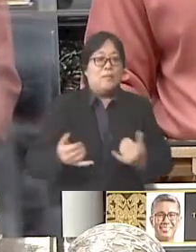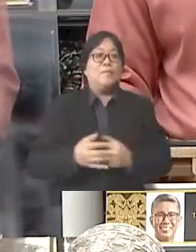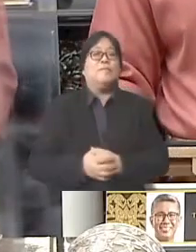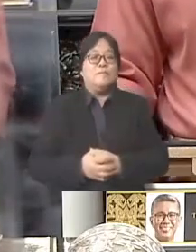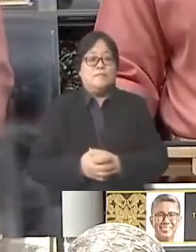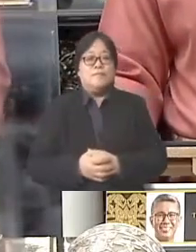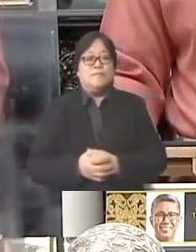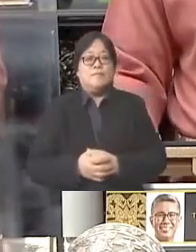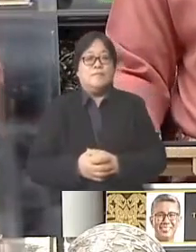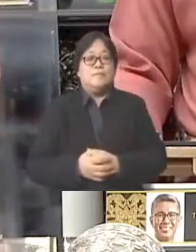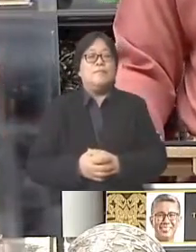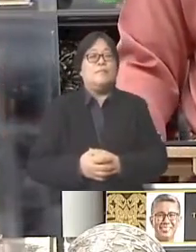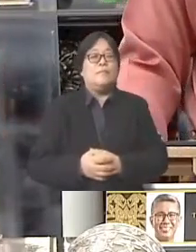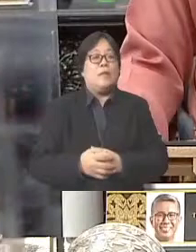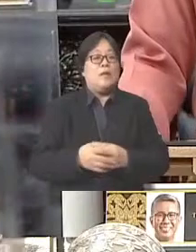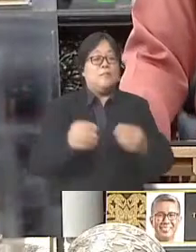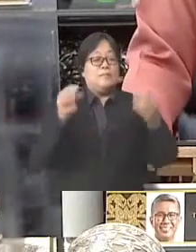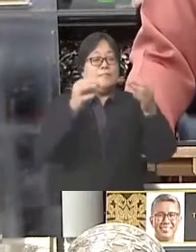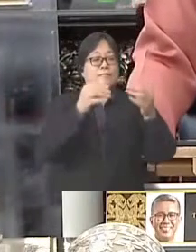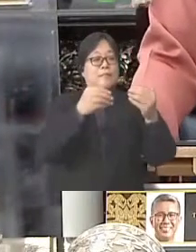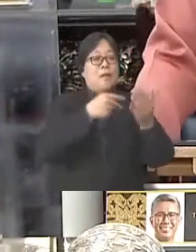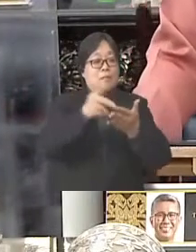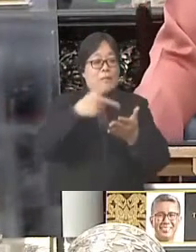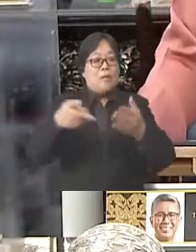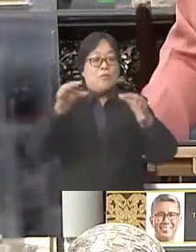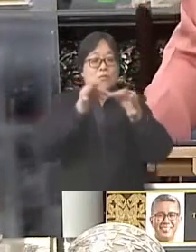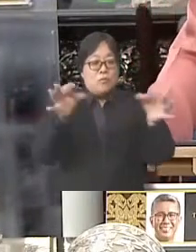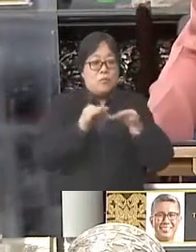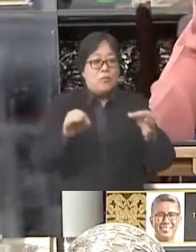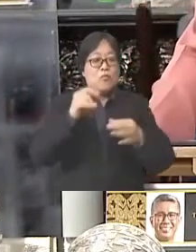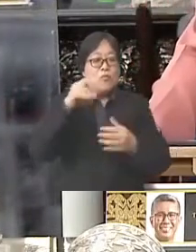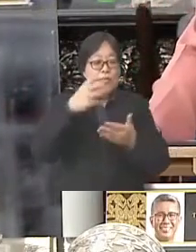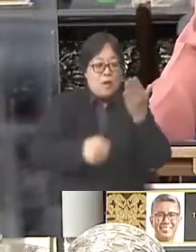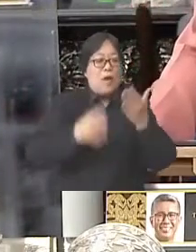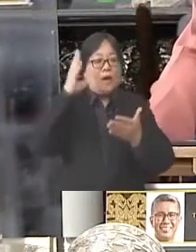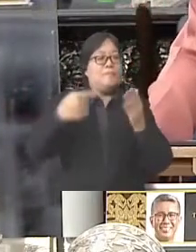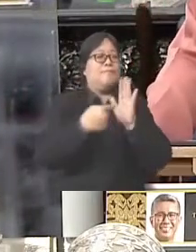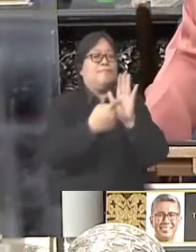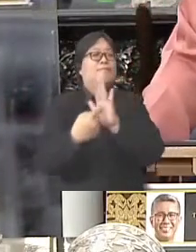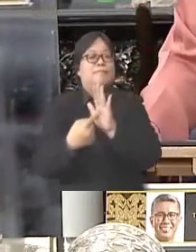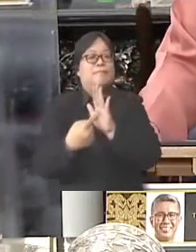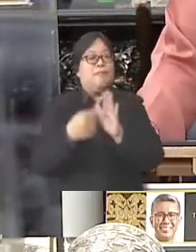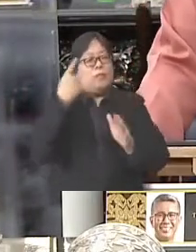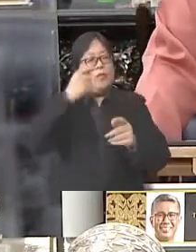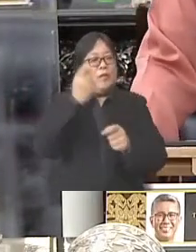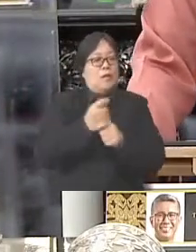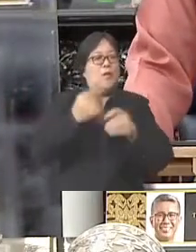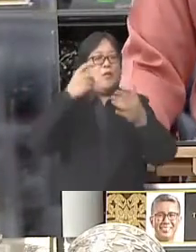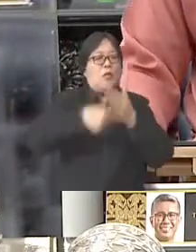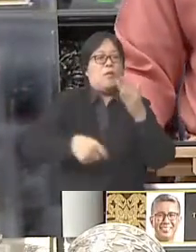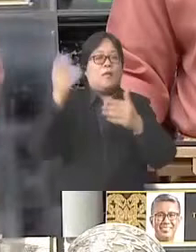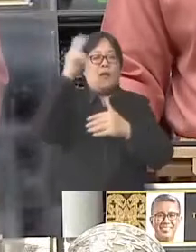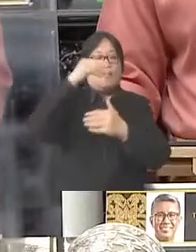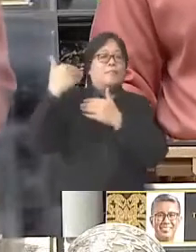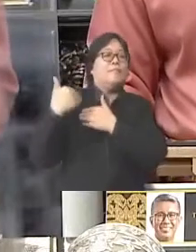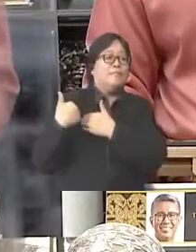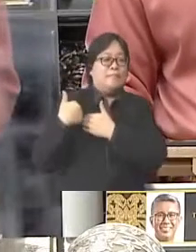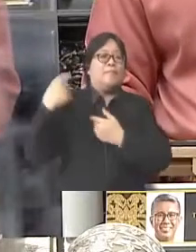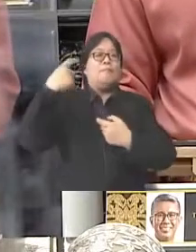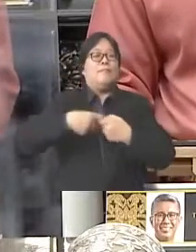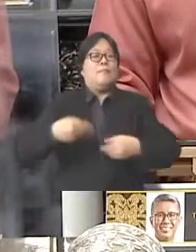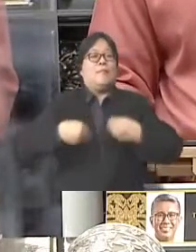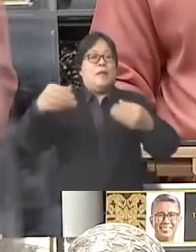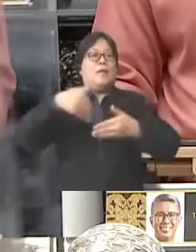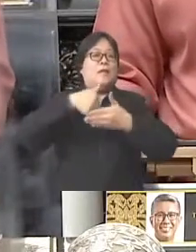diusahakan penyatu perbelanjaan Cukai akan diterbitkan ini penting dalam menentukan kos yang ditanggung kerajaan berhubung